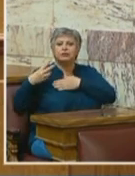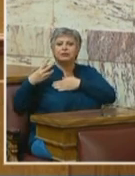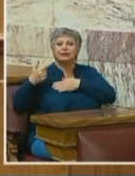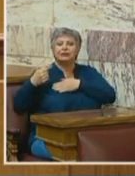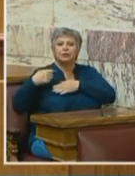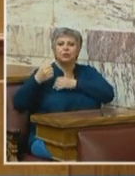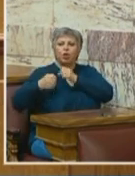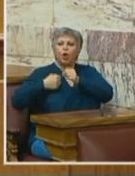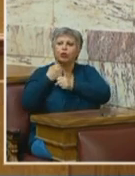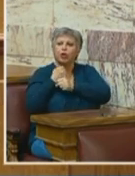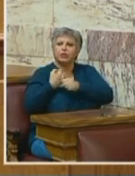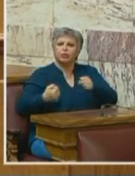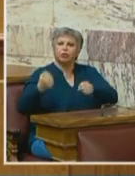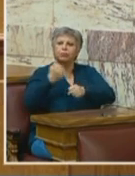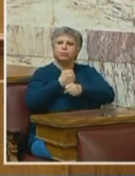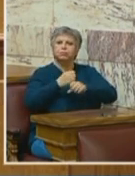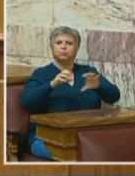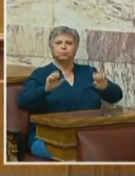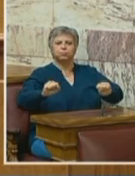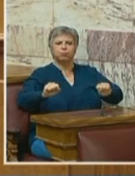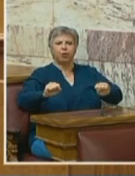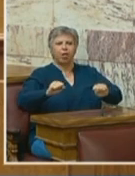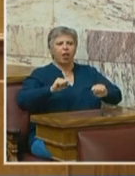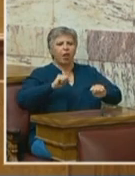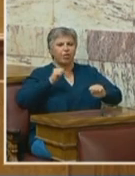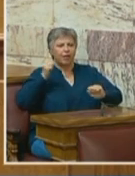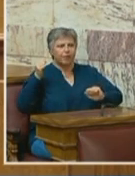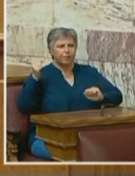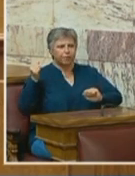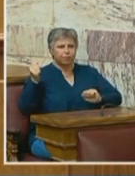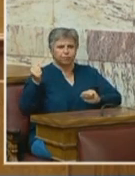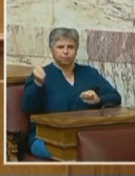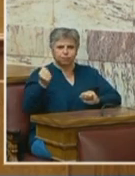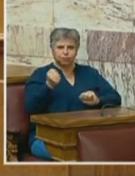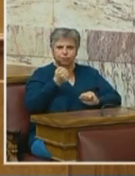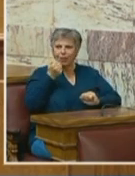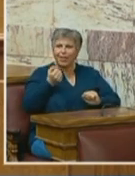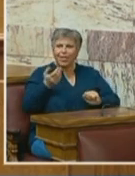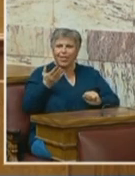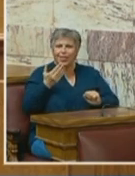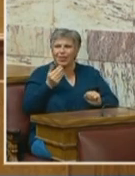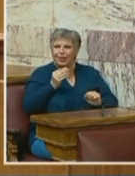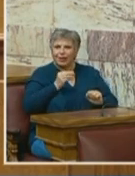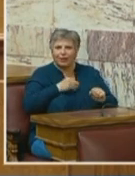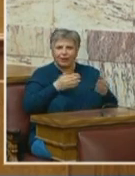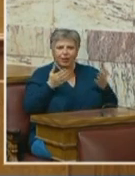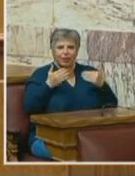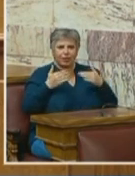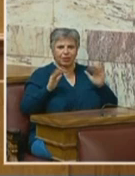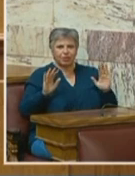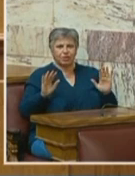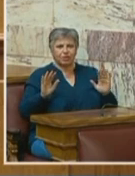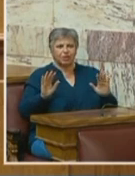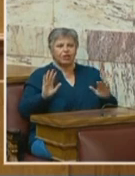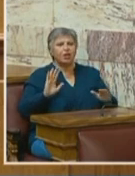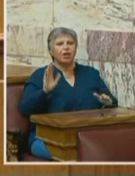σύστημα εξουσίας χωρίς κανέναν ηθικό φραγμό. Δεν είστε απλά πρώτοι στα λόγια και τα ρουσφέτια και ουραγοί